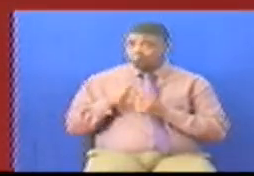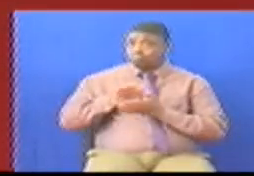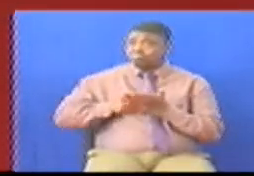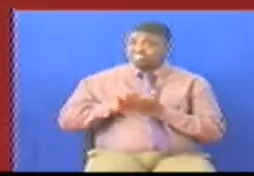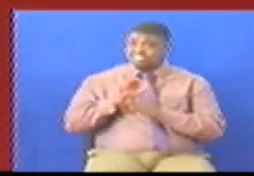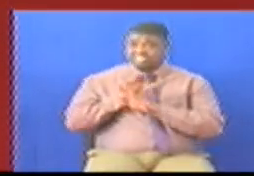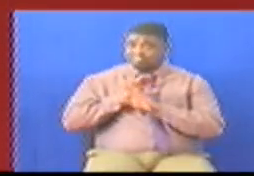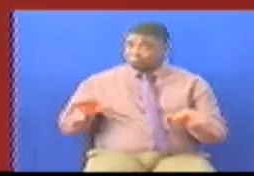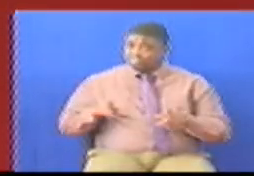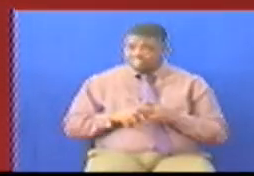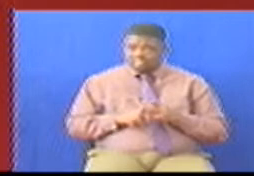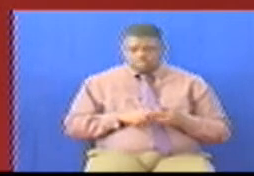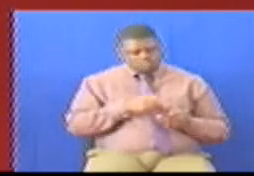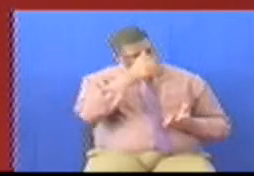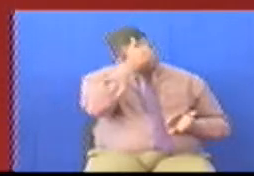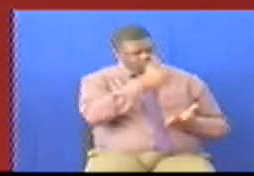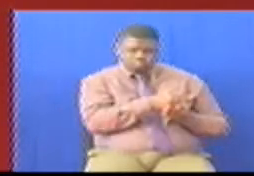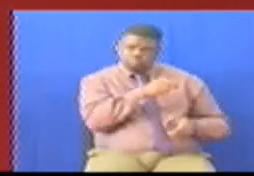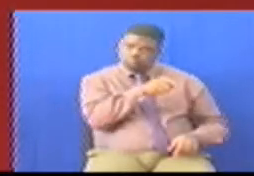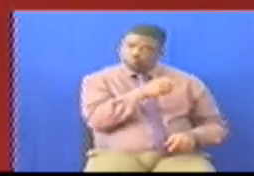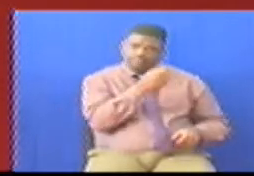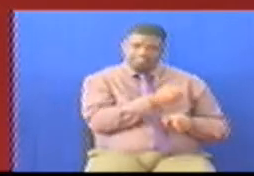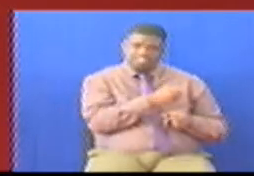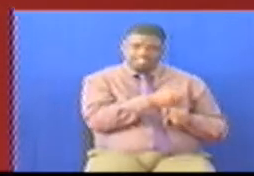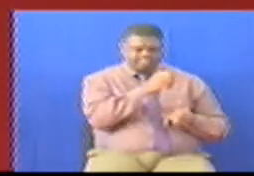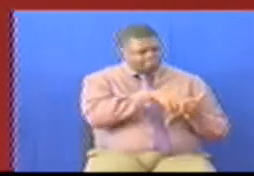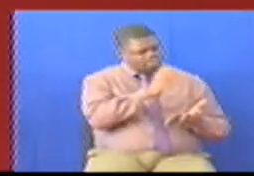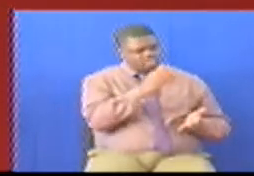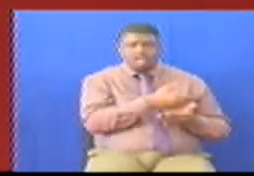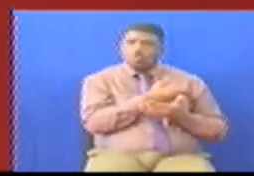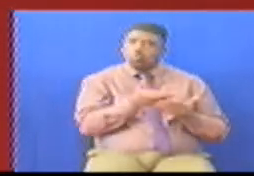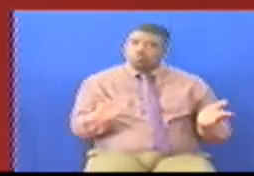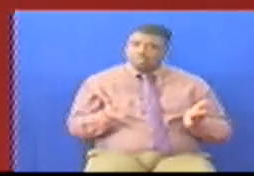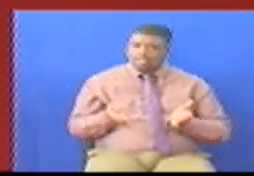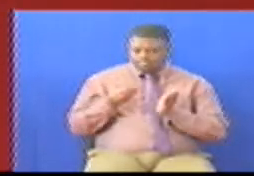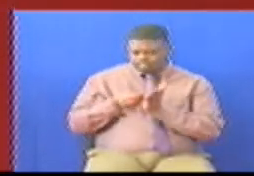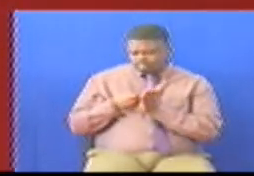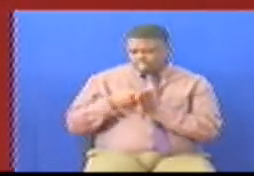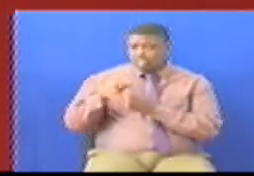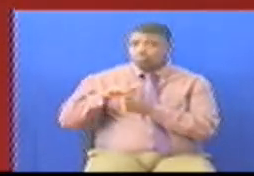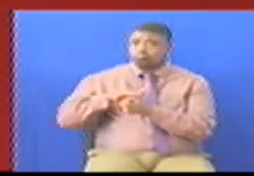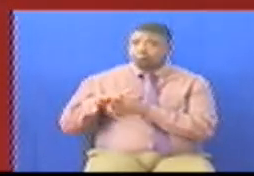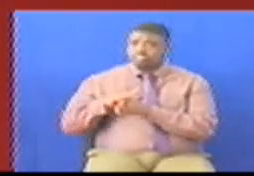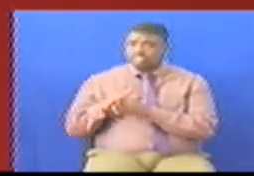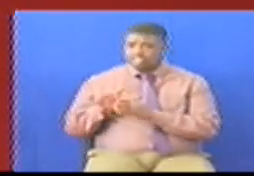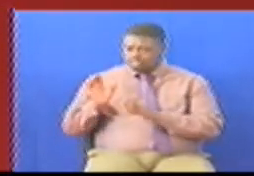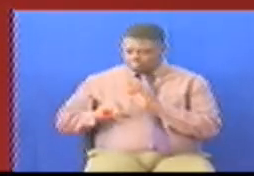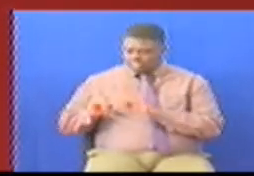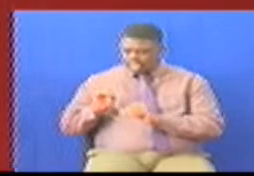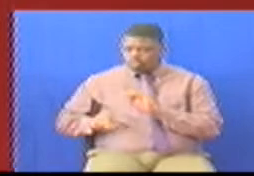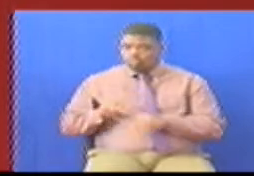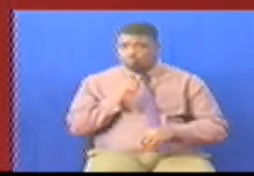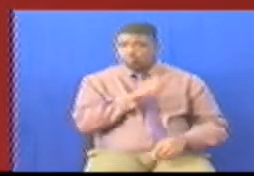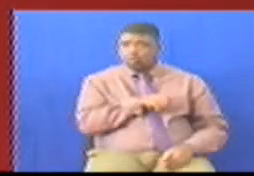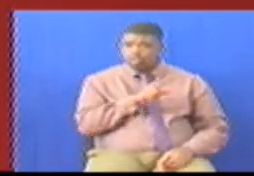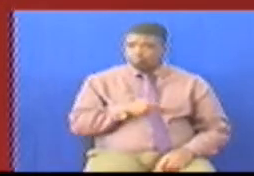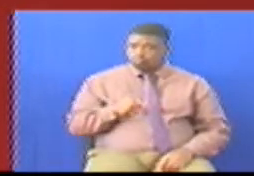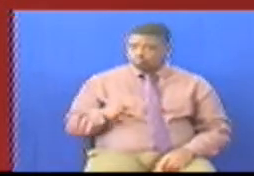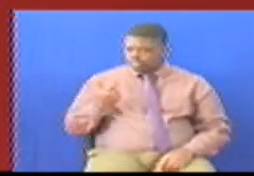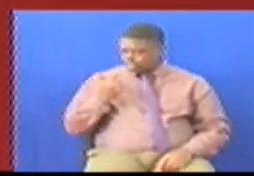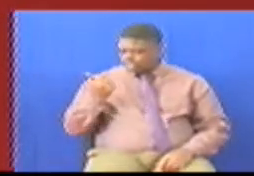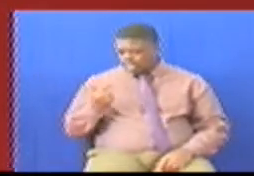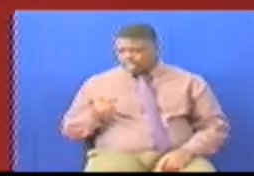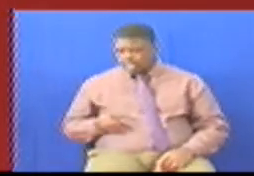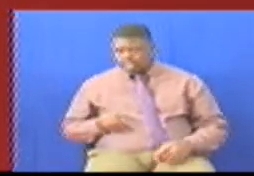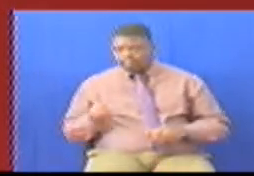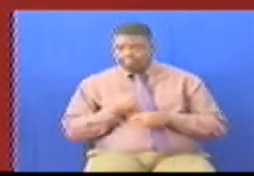kabisa. Lakini uamuzi huu uliofanyika haukuwa na tija, kwa sababu pesa zilizotumika ni michango ya wananchi wa Tanzania. Hili lilifanyika